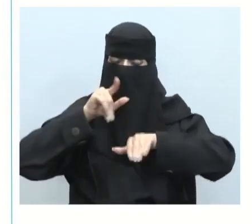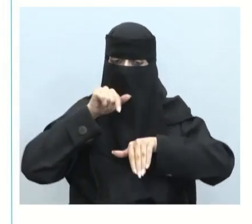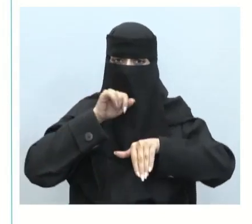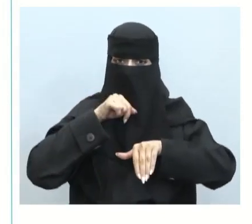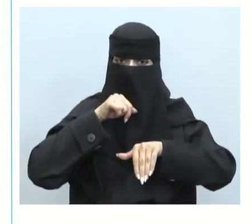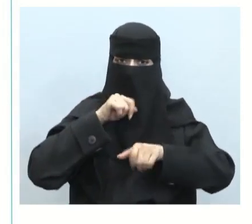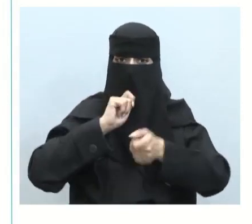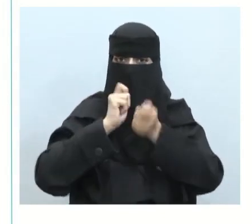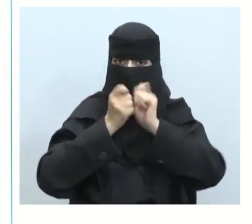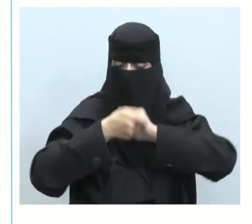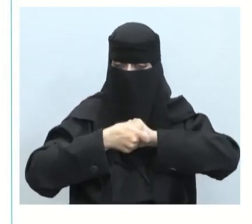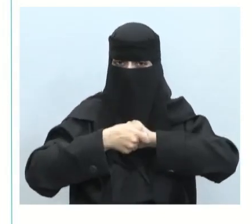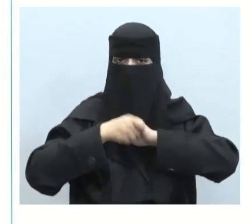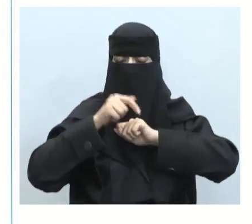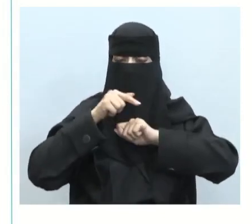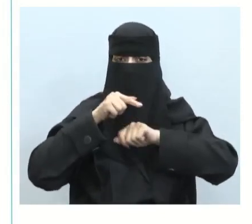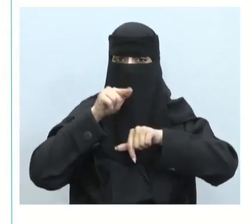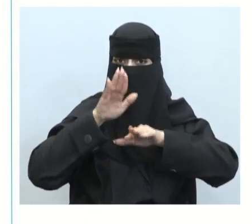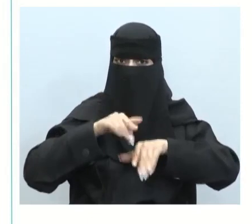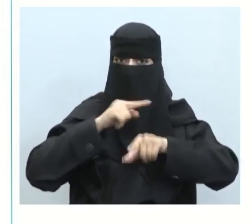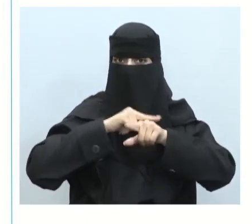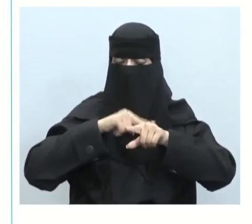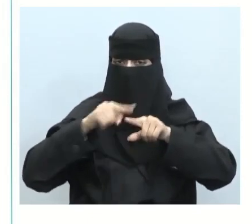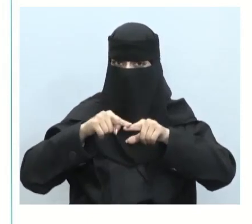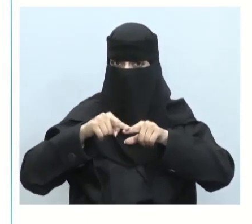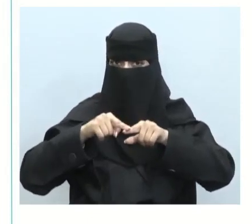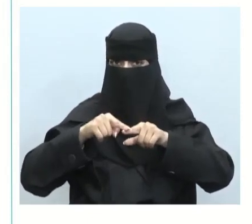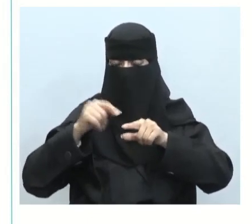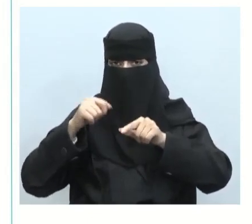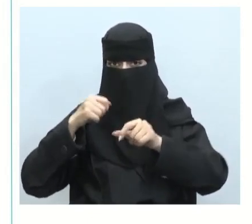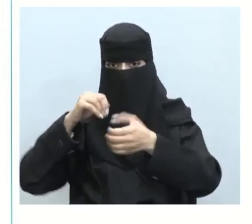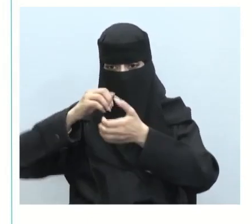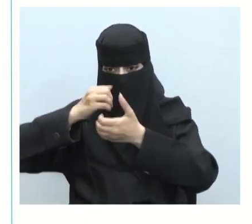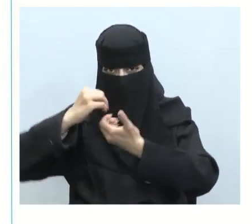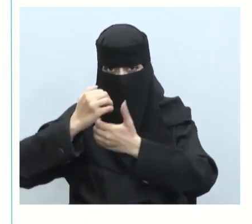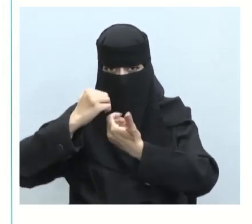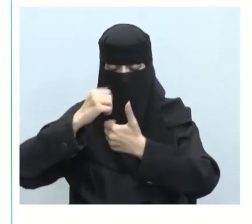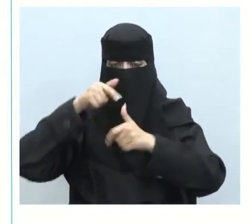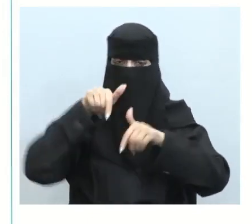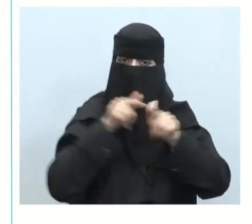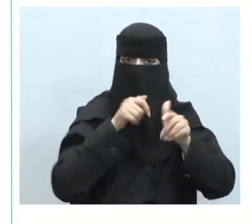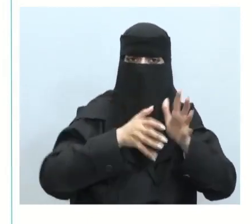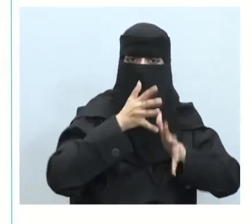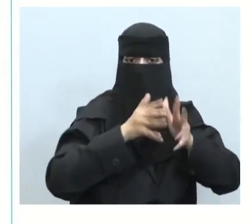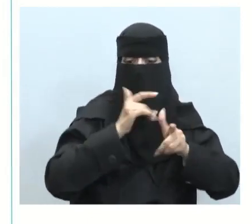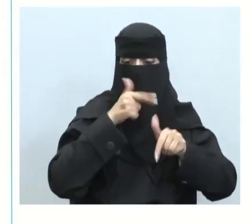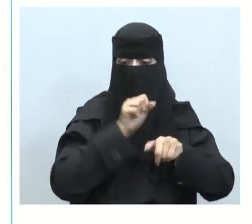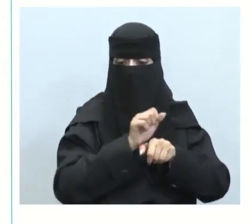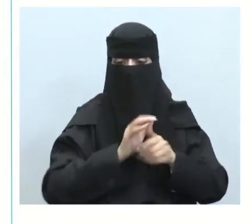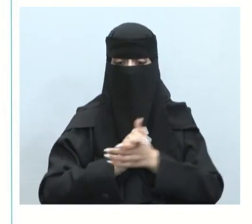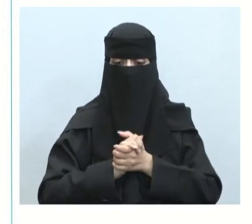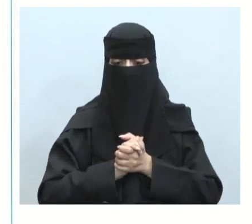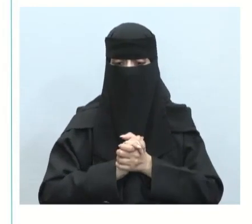و كما ذكرنا تحول الانتاج من يدوي الى عبر الالات البدائيه